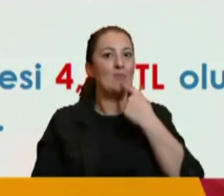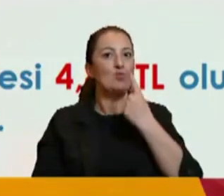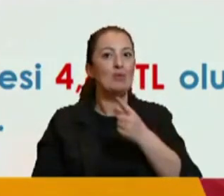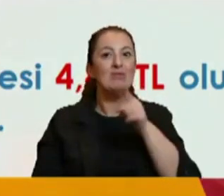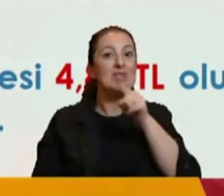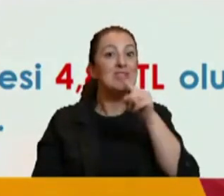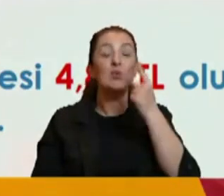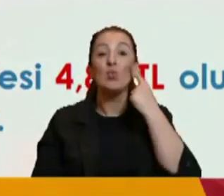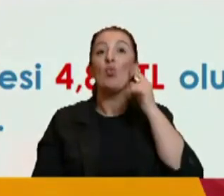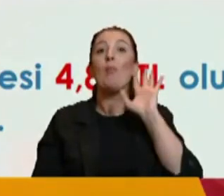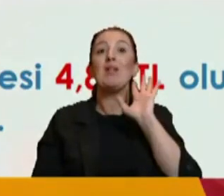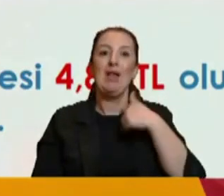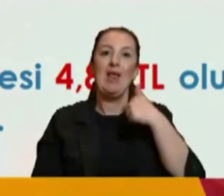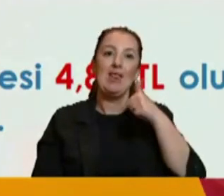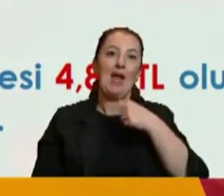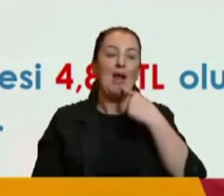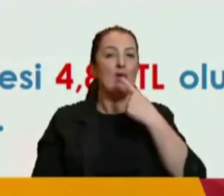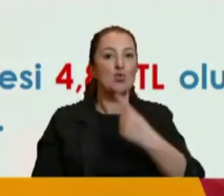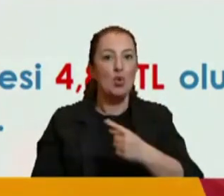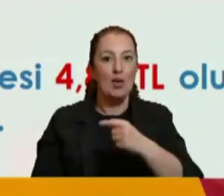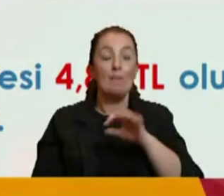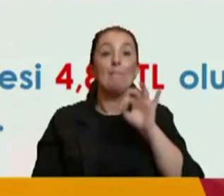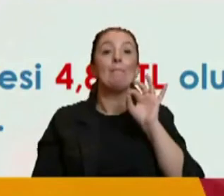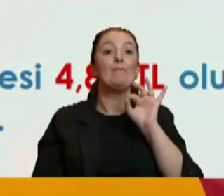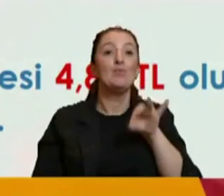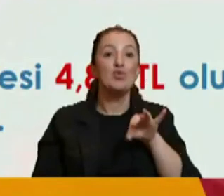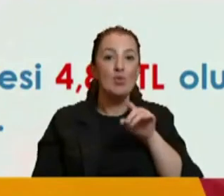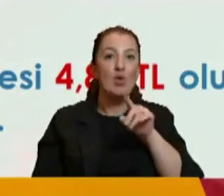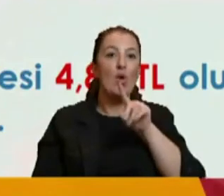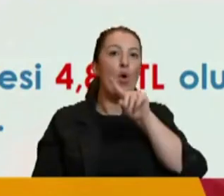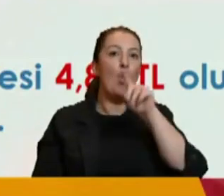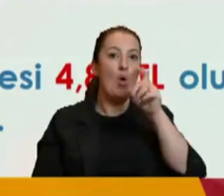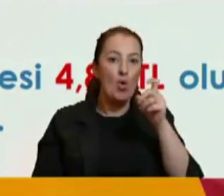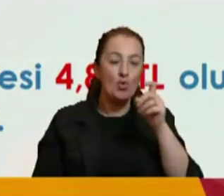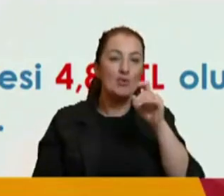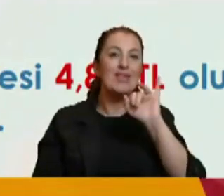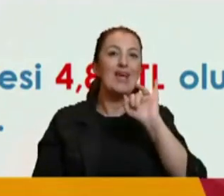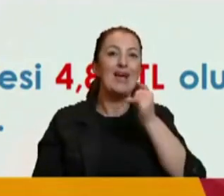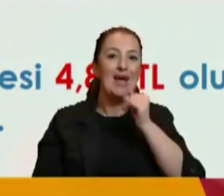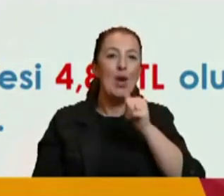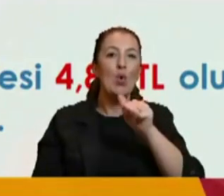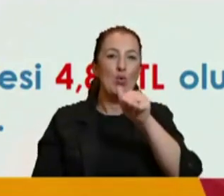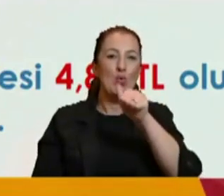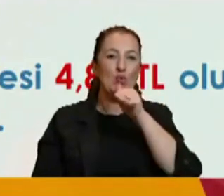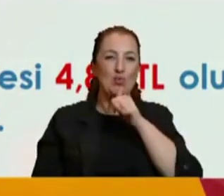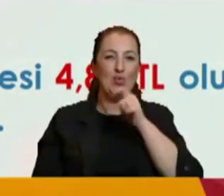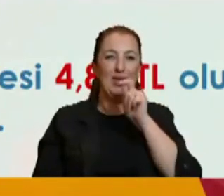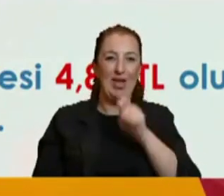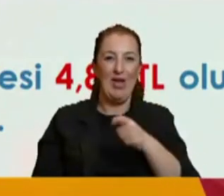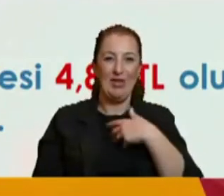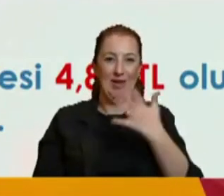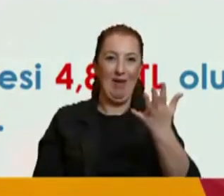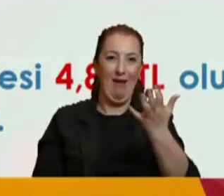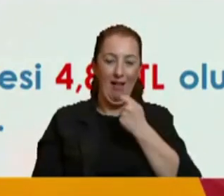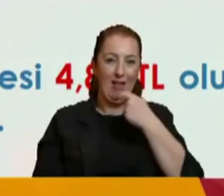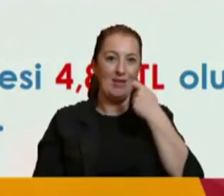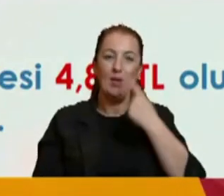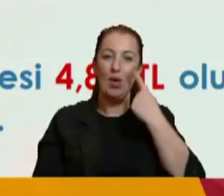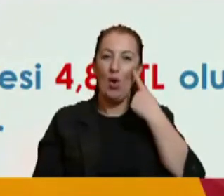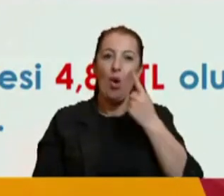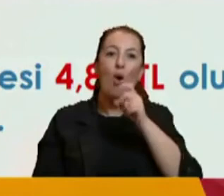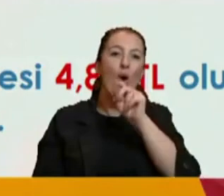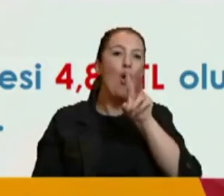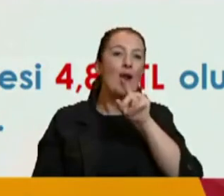duymadınız herhalde şimdi 19 litrelik bir Damacana'nın satış fiyatı